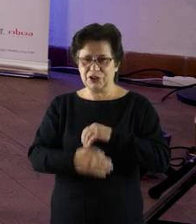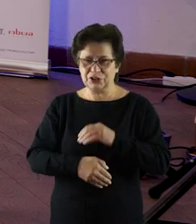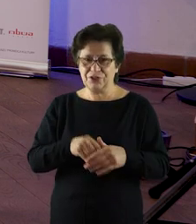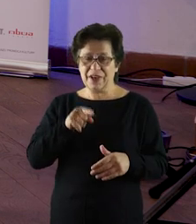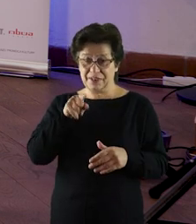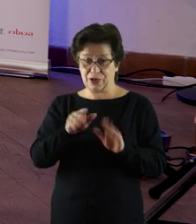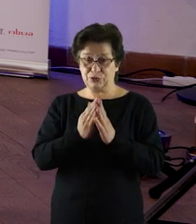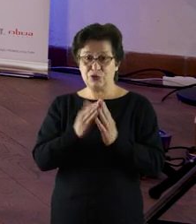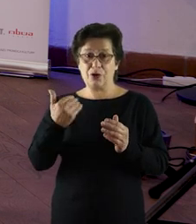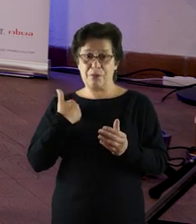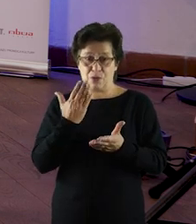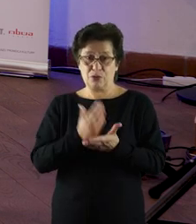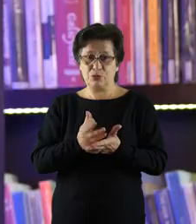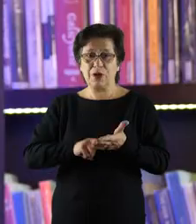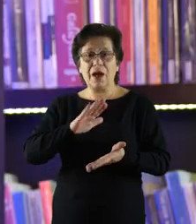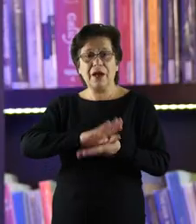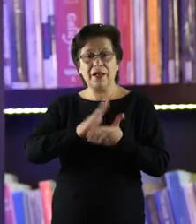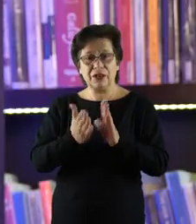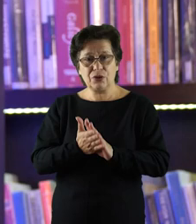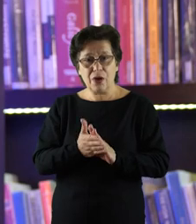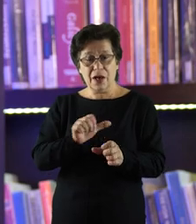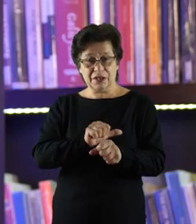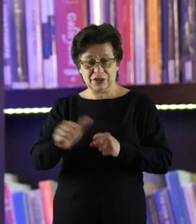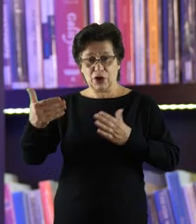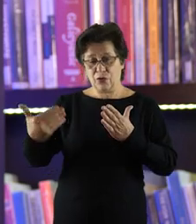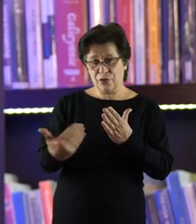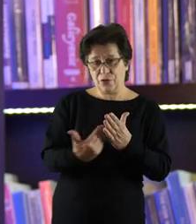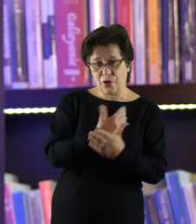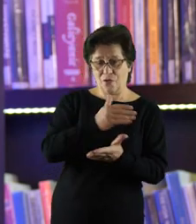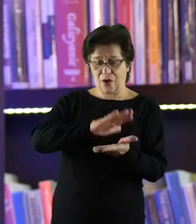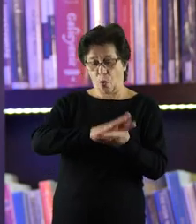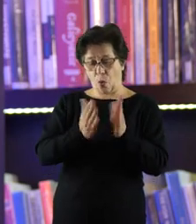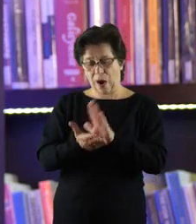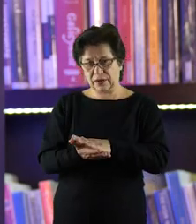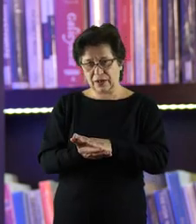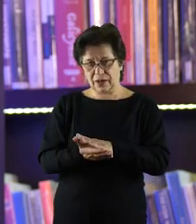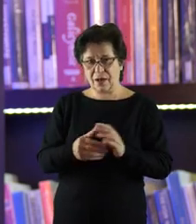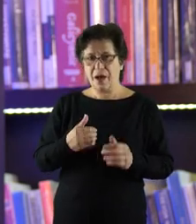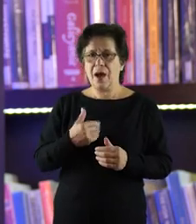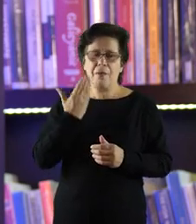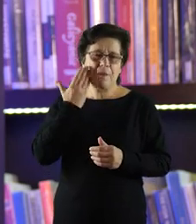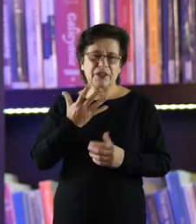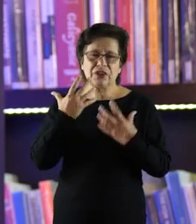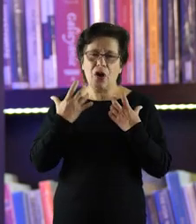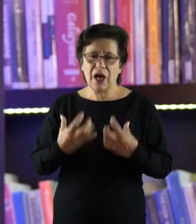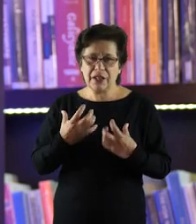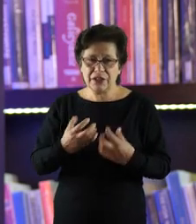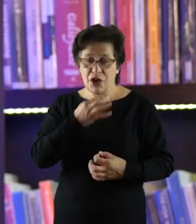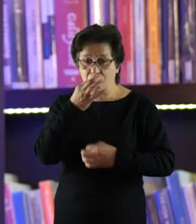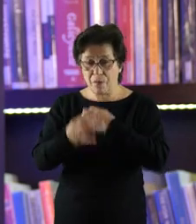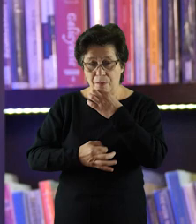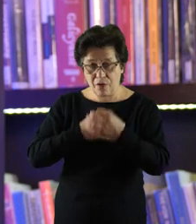na rynku, ale ukazała się teraz w nowej sukience, czyli w nowej okładce, i bardzo chętnie opowiem Wam także o